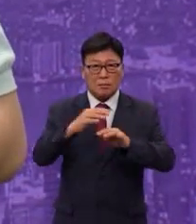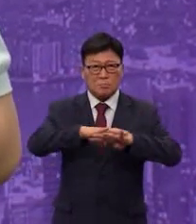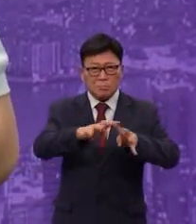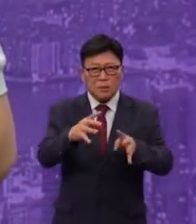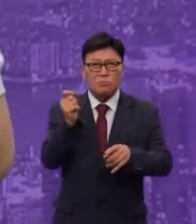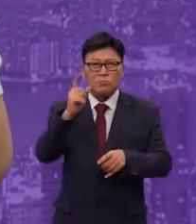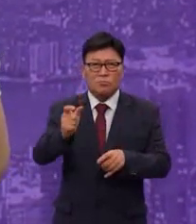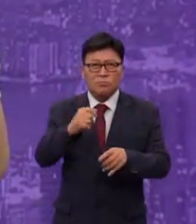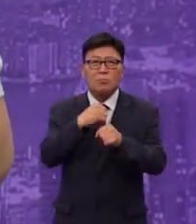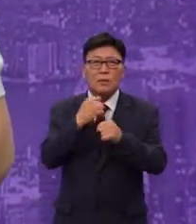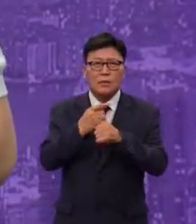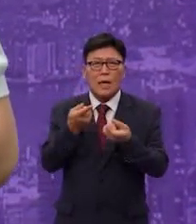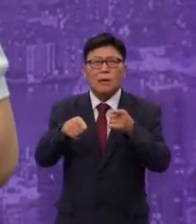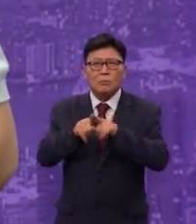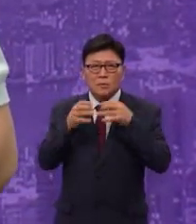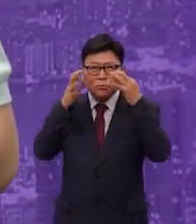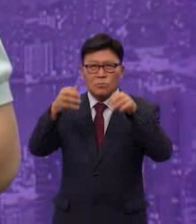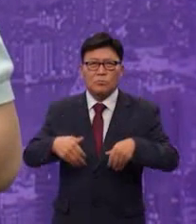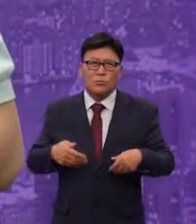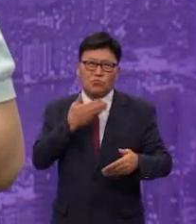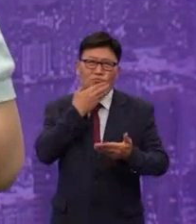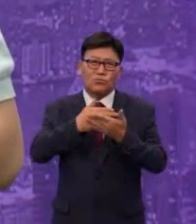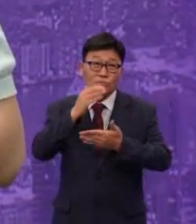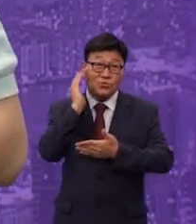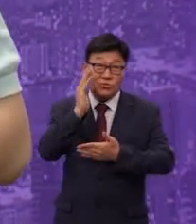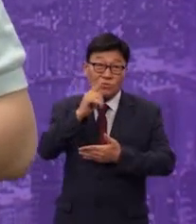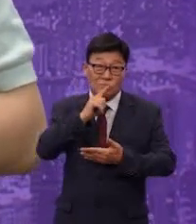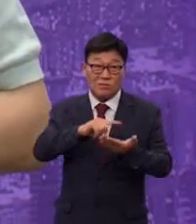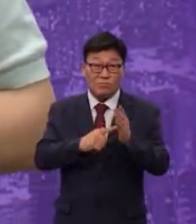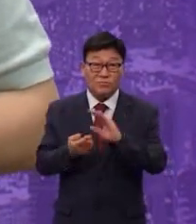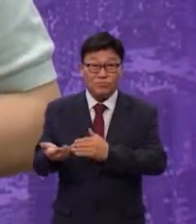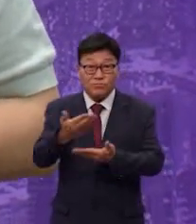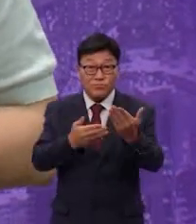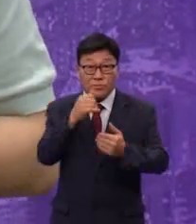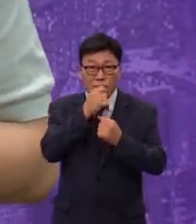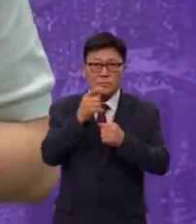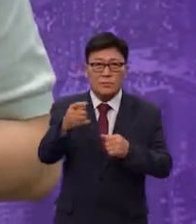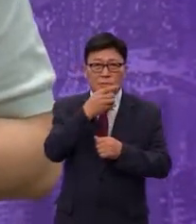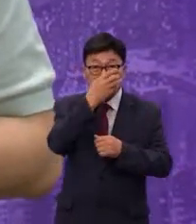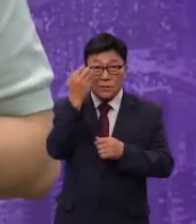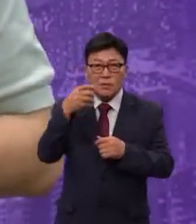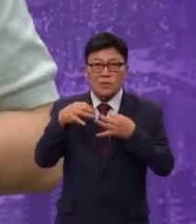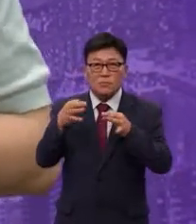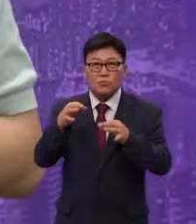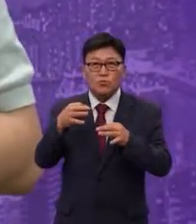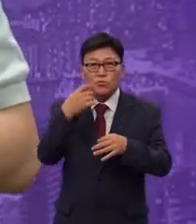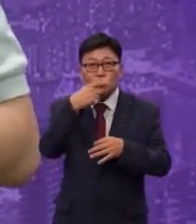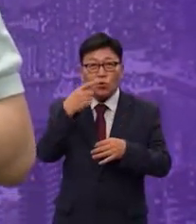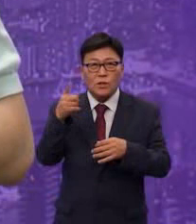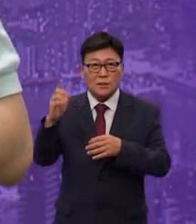함께 노력해야 되는 중요한 이야기다라는 것을 좀 나눴습니다. 그래서 저희는 청년금융론이라는 이야기를